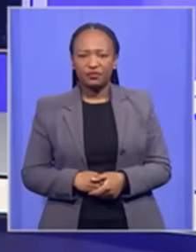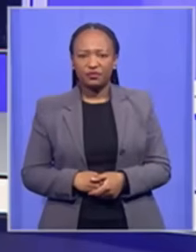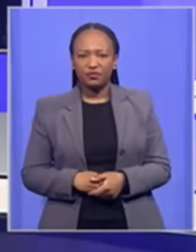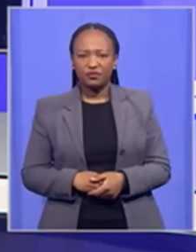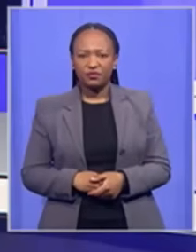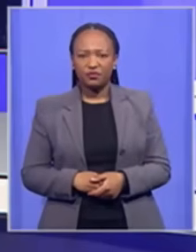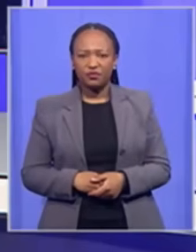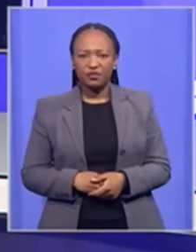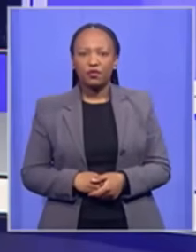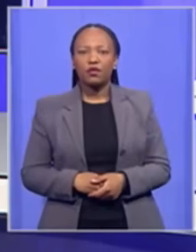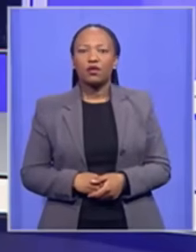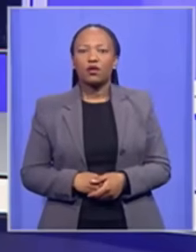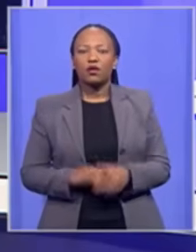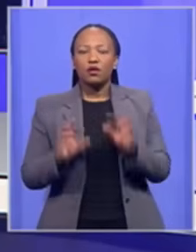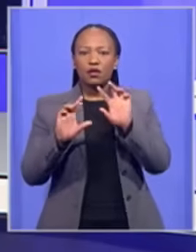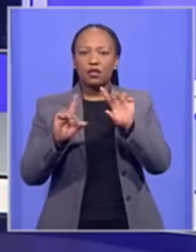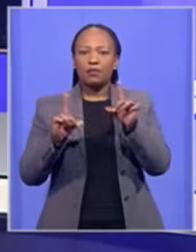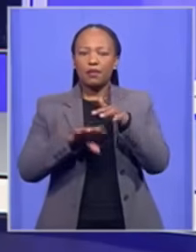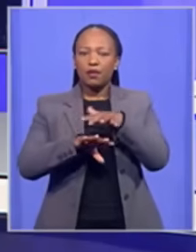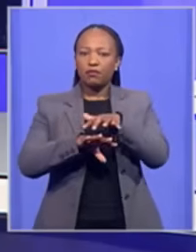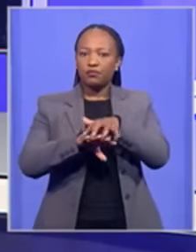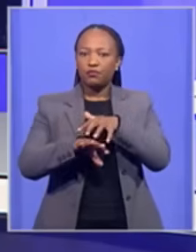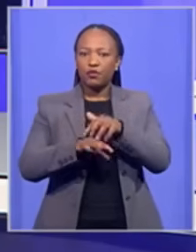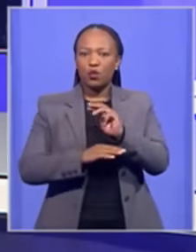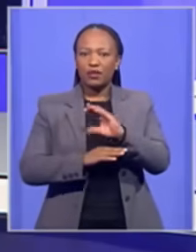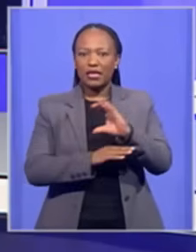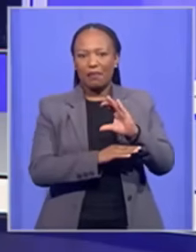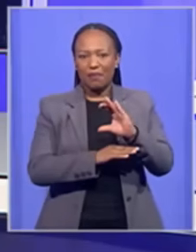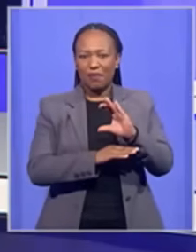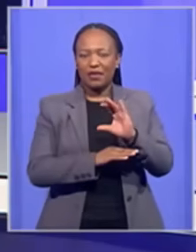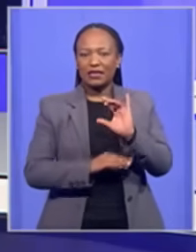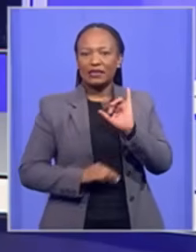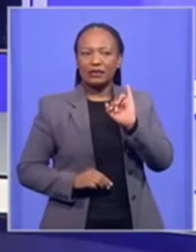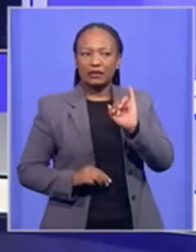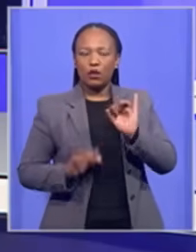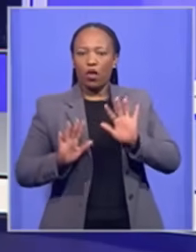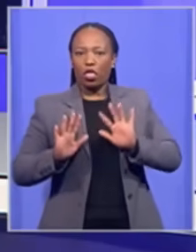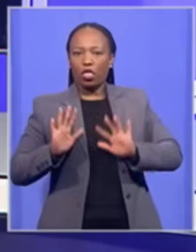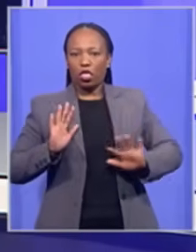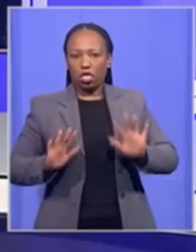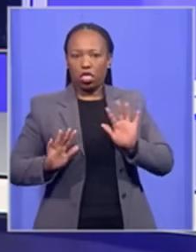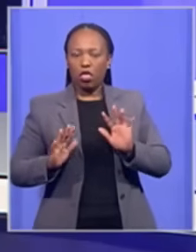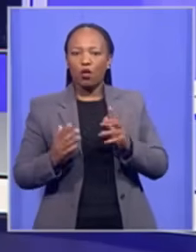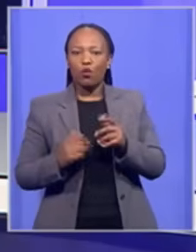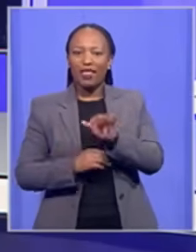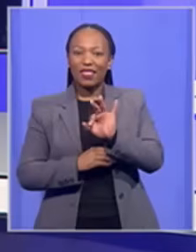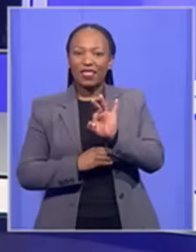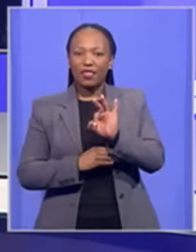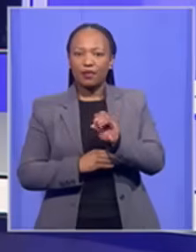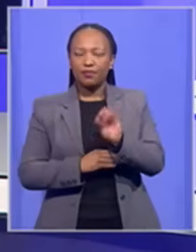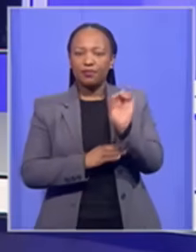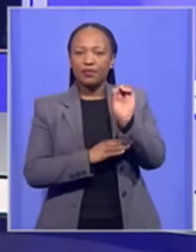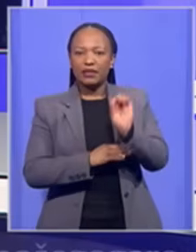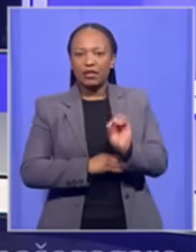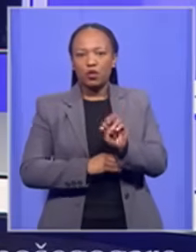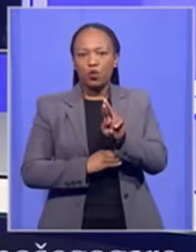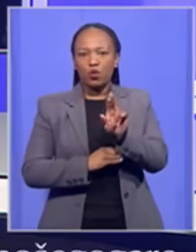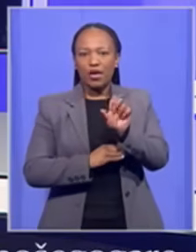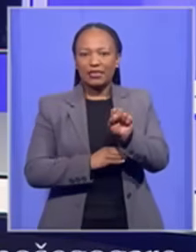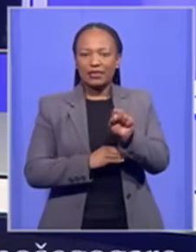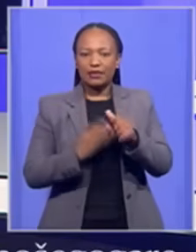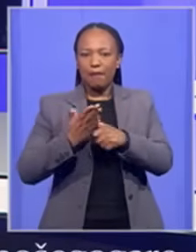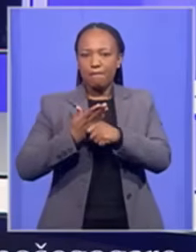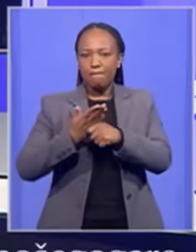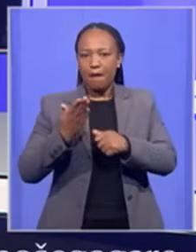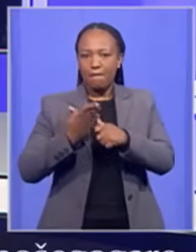Lekala la temo ka Western Cape le metse magakwa seo ka ga ditifišo tša diperesente tše 30 ka mmušo wa US tšeo